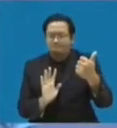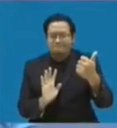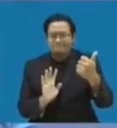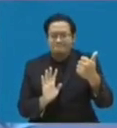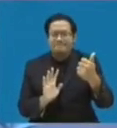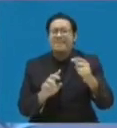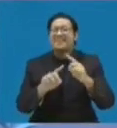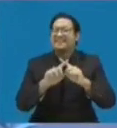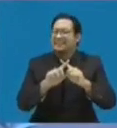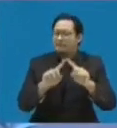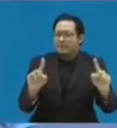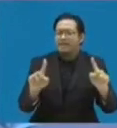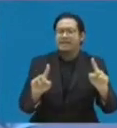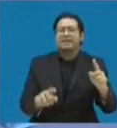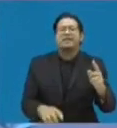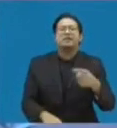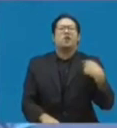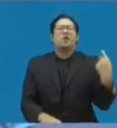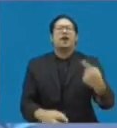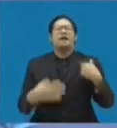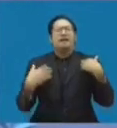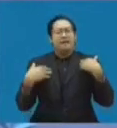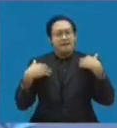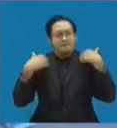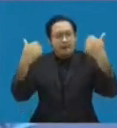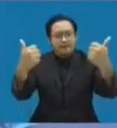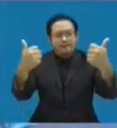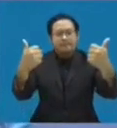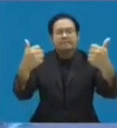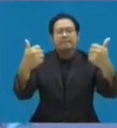Hai tetapi torang hebat